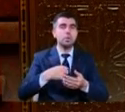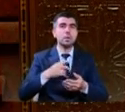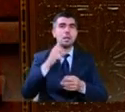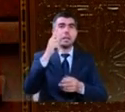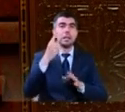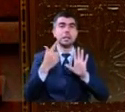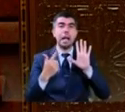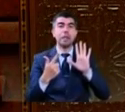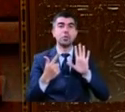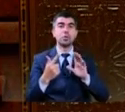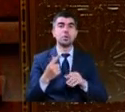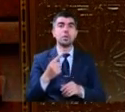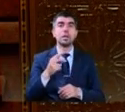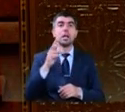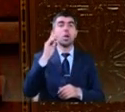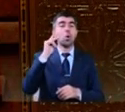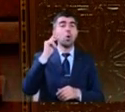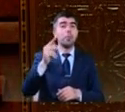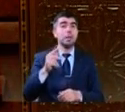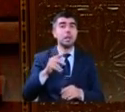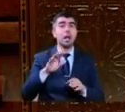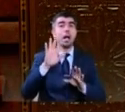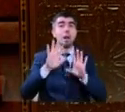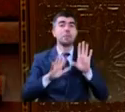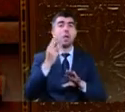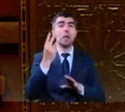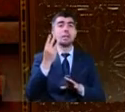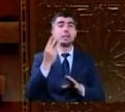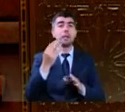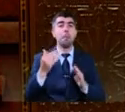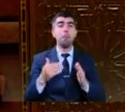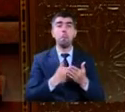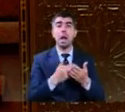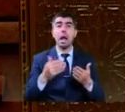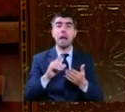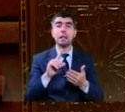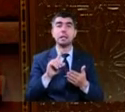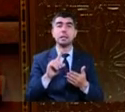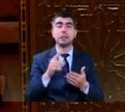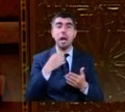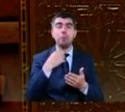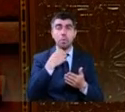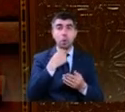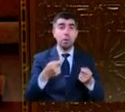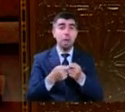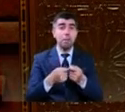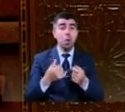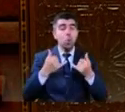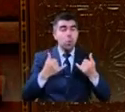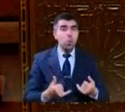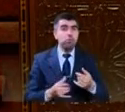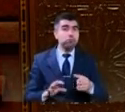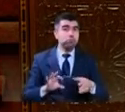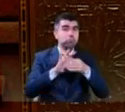كيلومتر بمبلغ ديال 35 مليار سنتيم. وتتعرفوا على أنه اليوم رحنا تنشتغلوا على اتفاقية مع